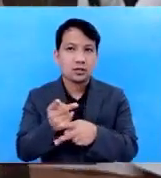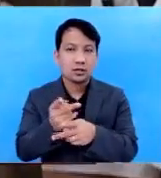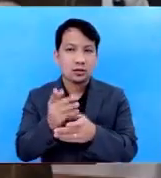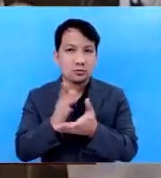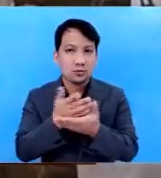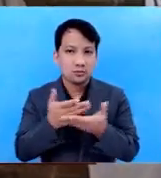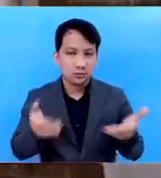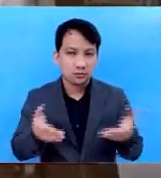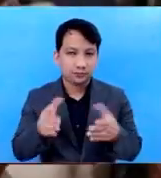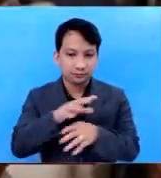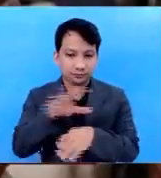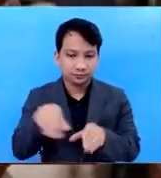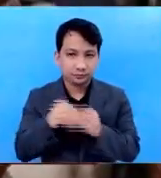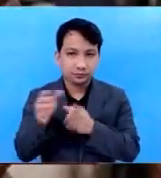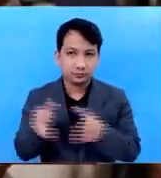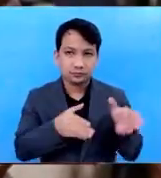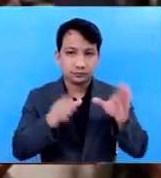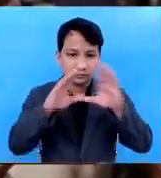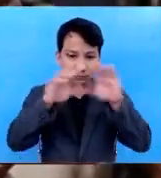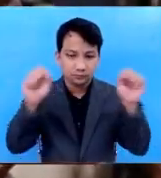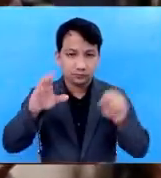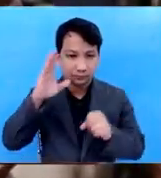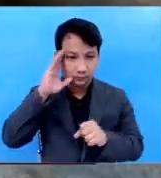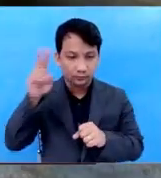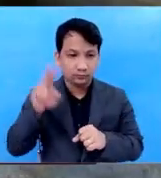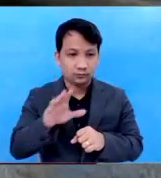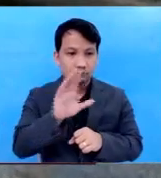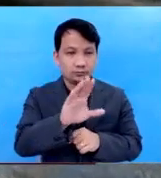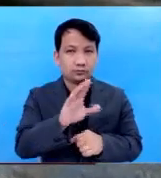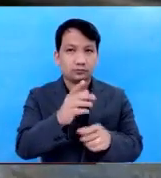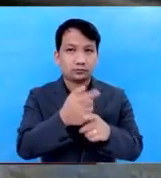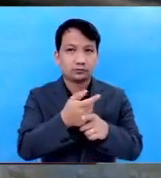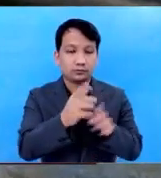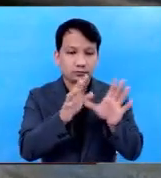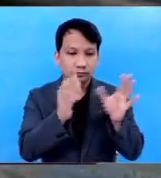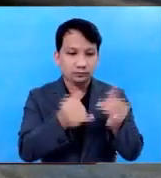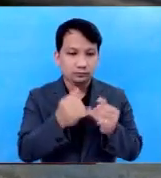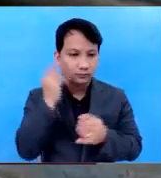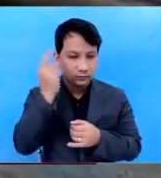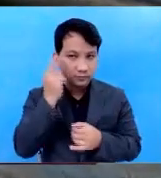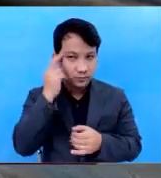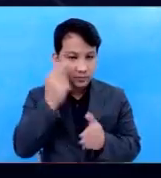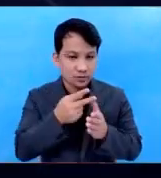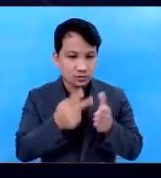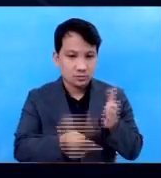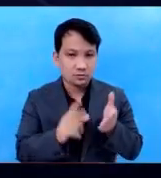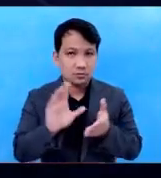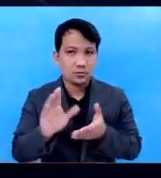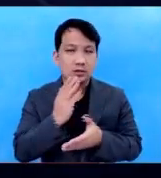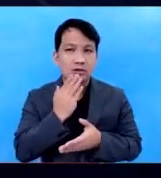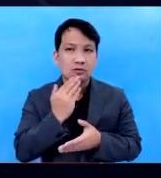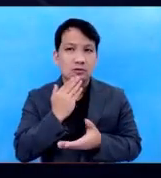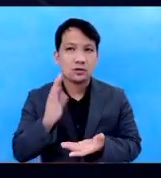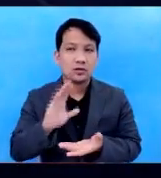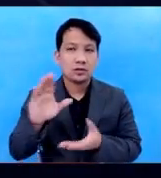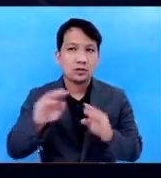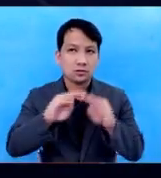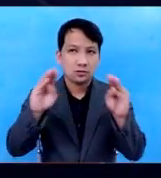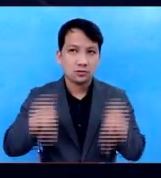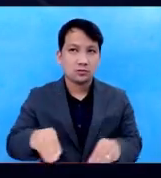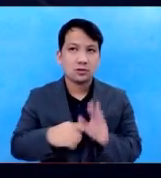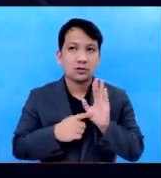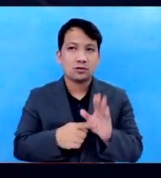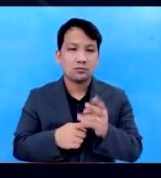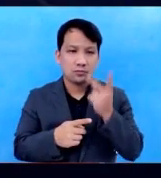Kabilang sa plano ni PBBM ang kausapin ng mga traders para maging reasonable sa presyo ng asukal. Ayon sa Malacanang, tinitingnan